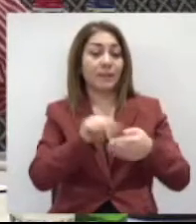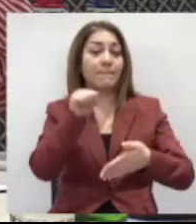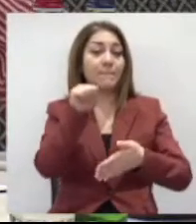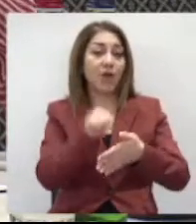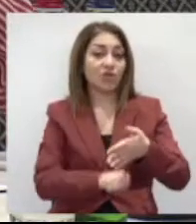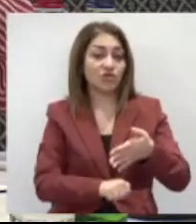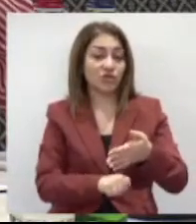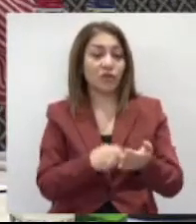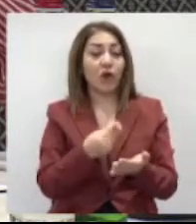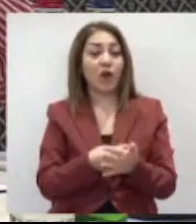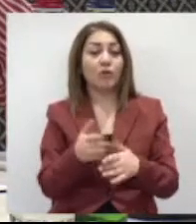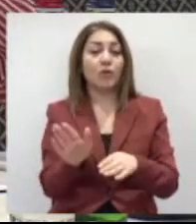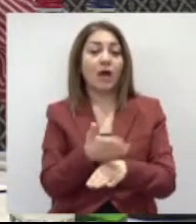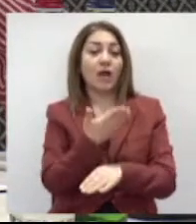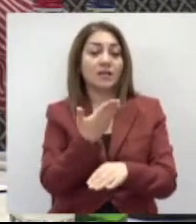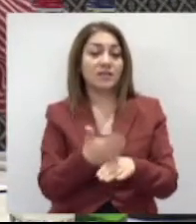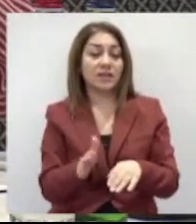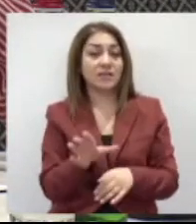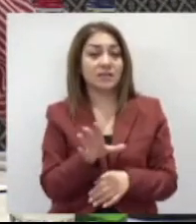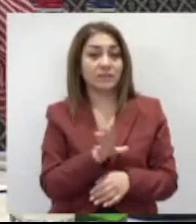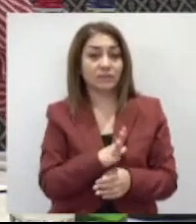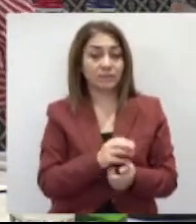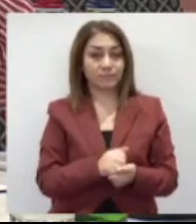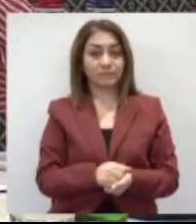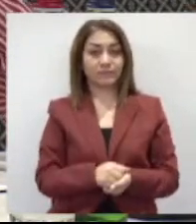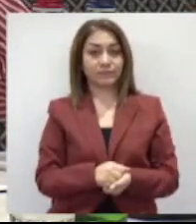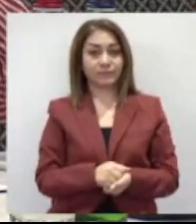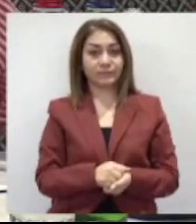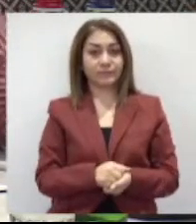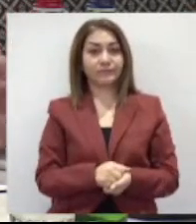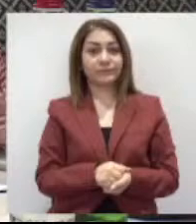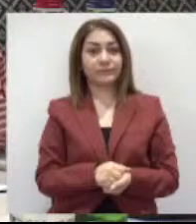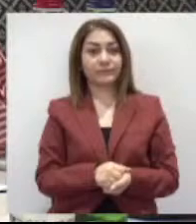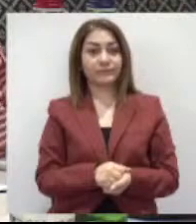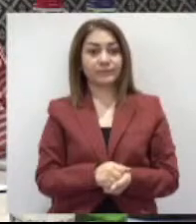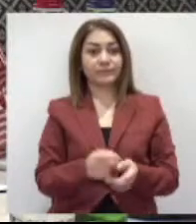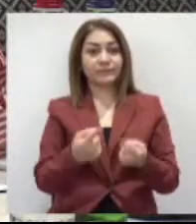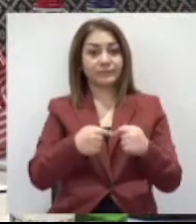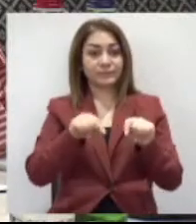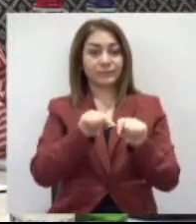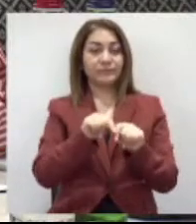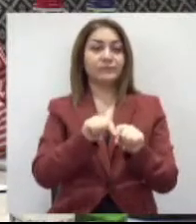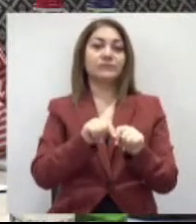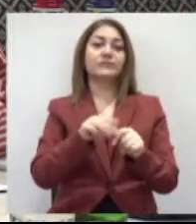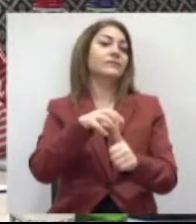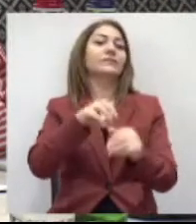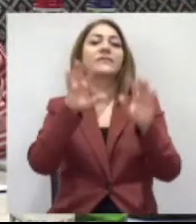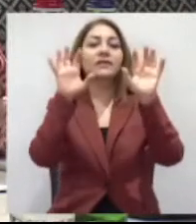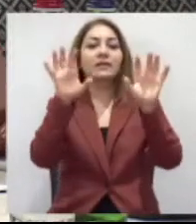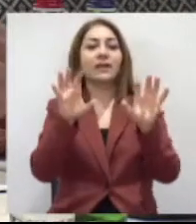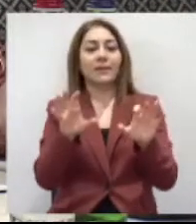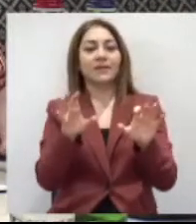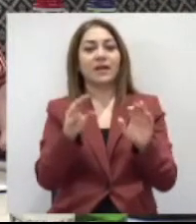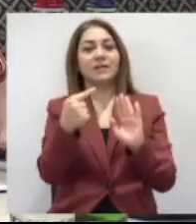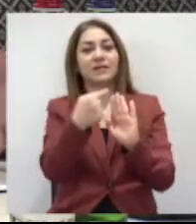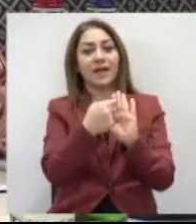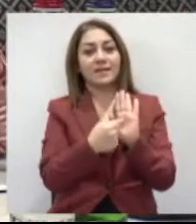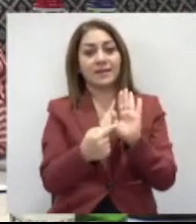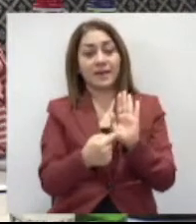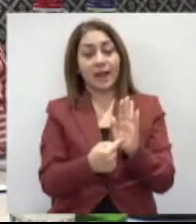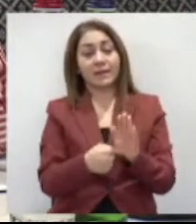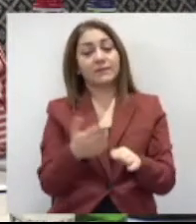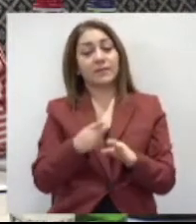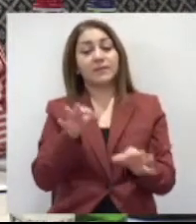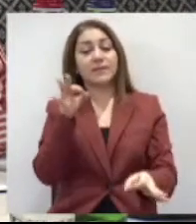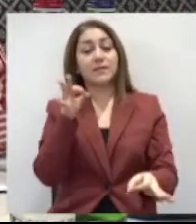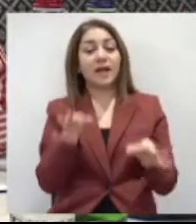որ հատուկ առանձնացրել ենք նաև այս ինստիտուտին վերաբերելի սահմանադրական լուծումները։ Դատական